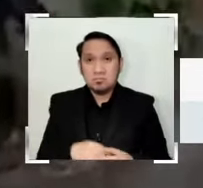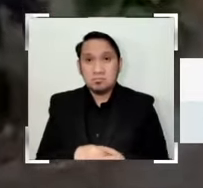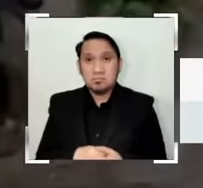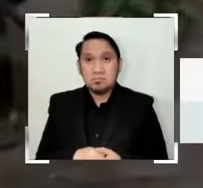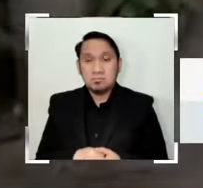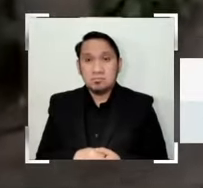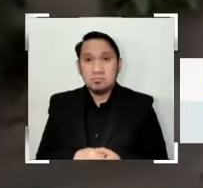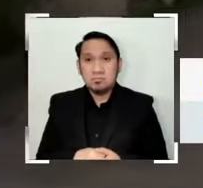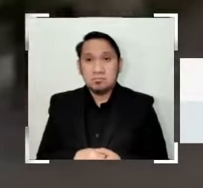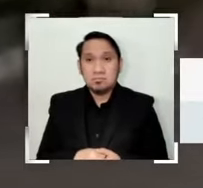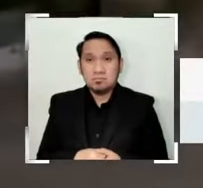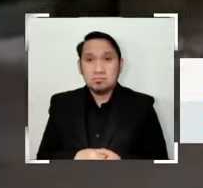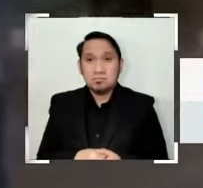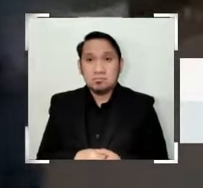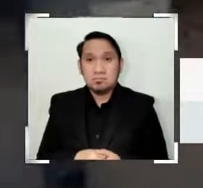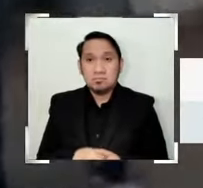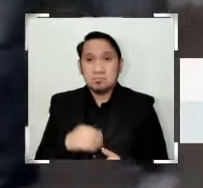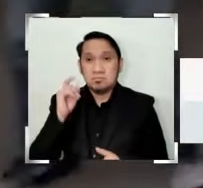na agad namang inaresto.